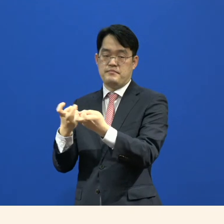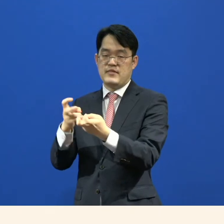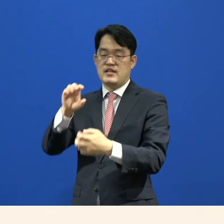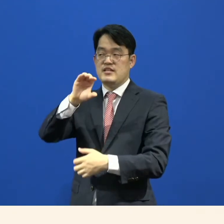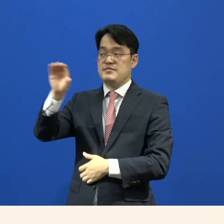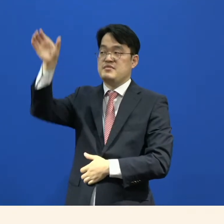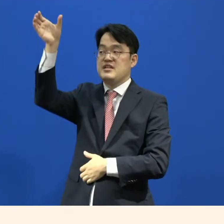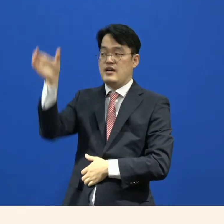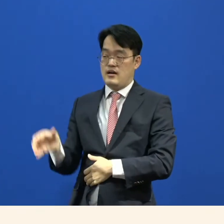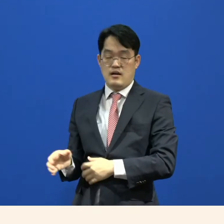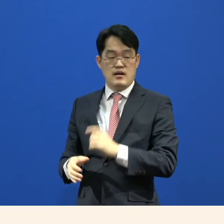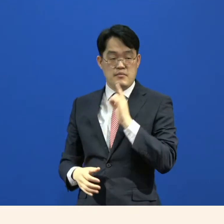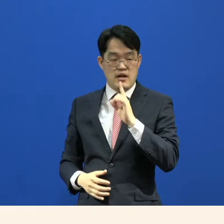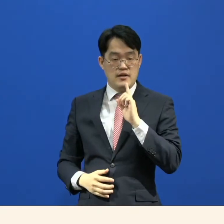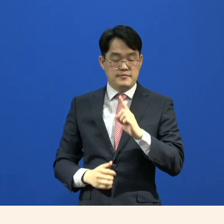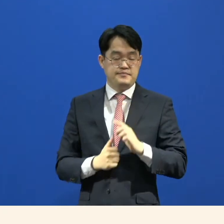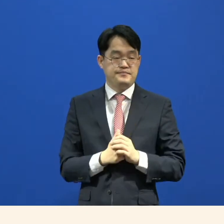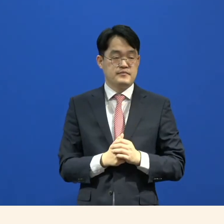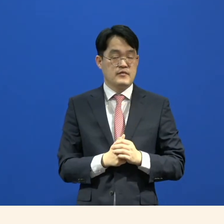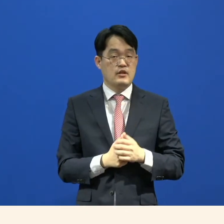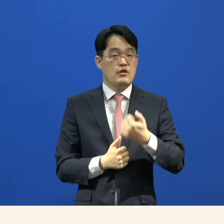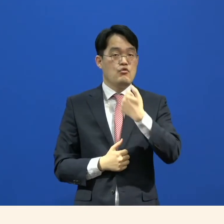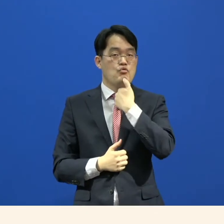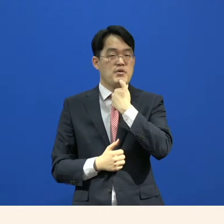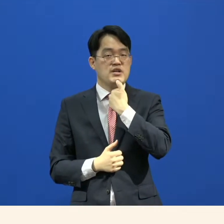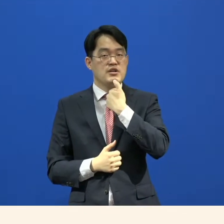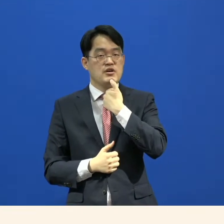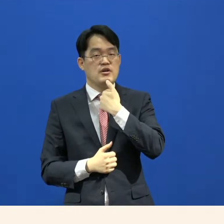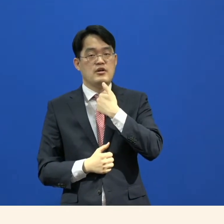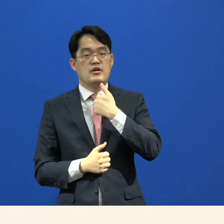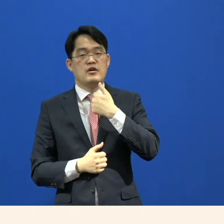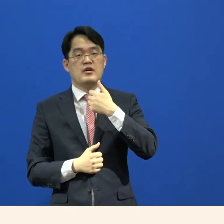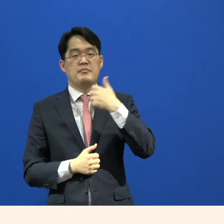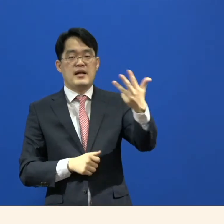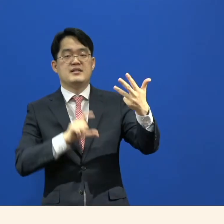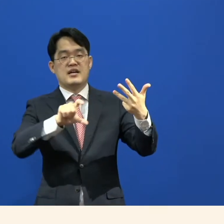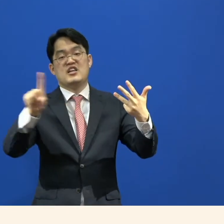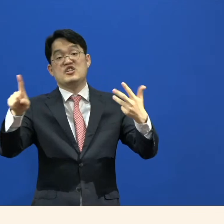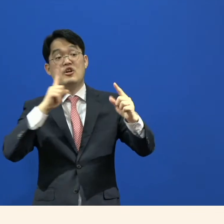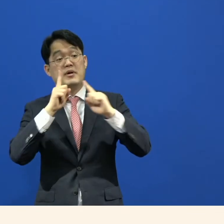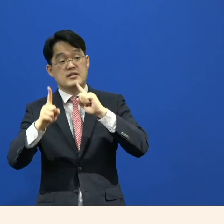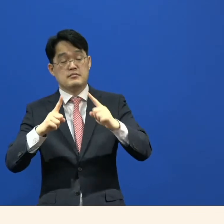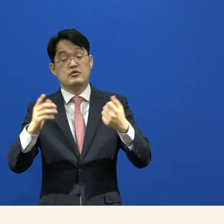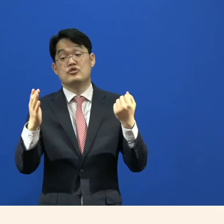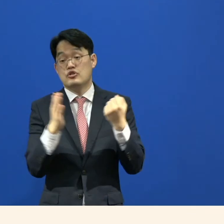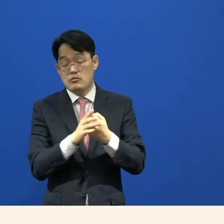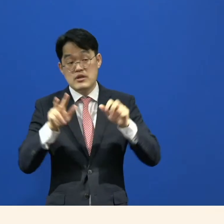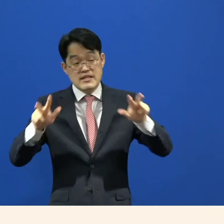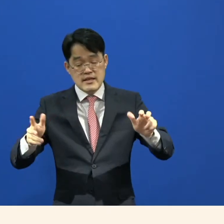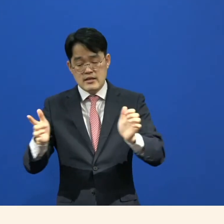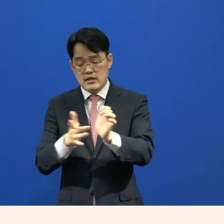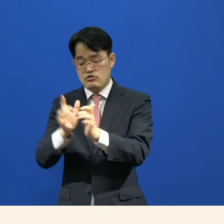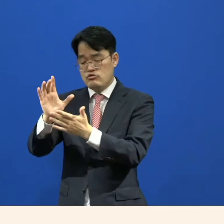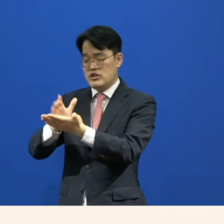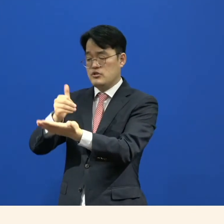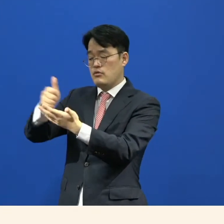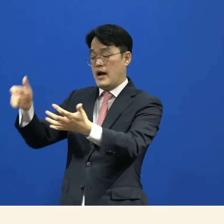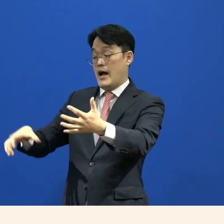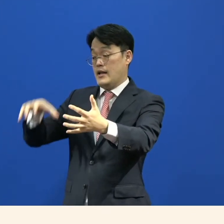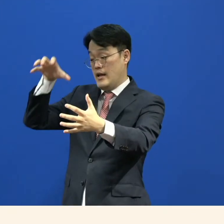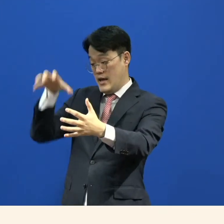로마서 8장 1절에 그러므로 이제 그리스도 예수 안에 있는 자에게는 결코 정죄함이